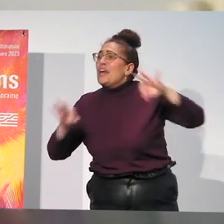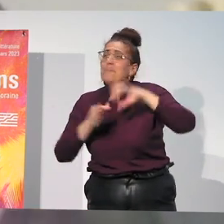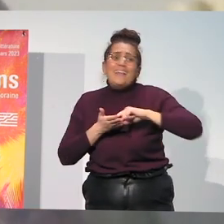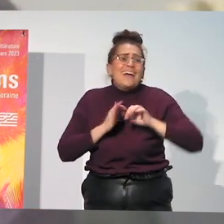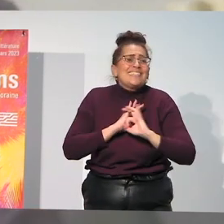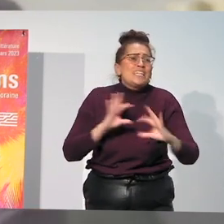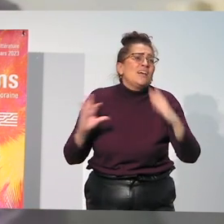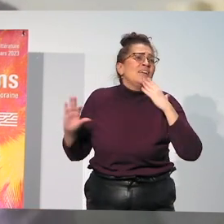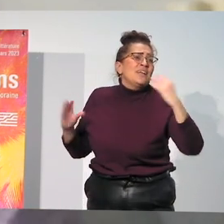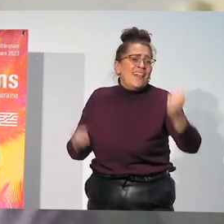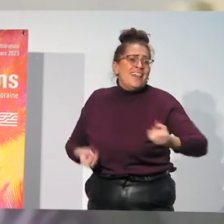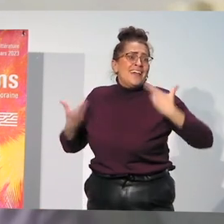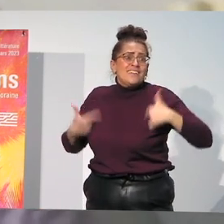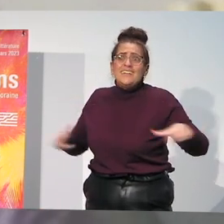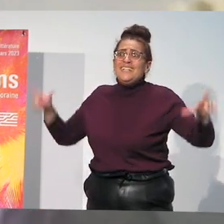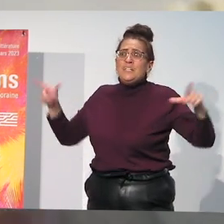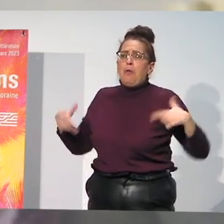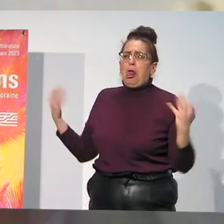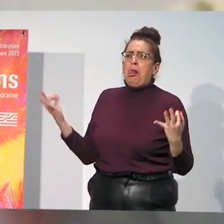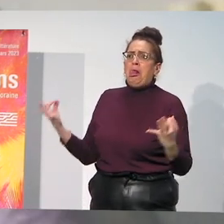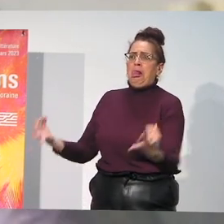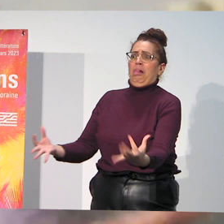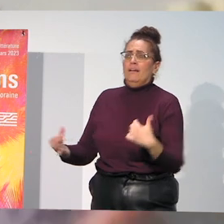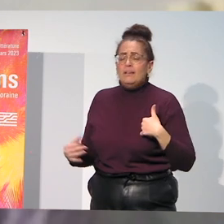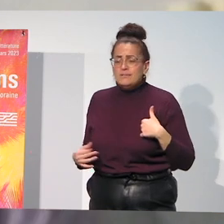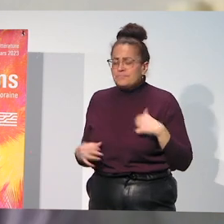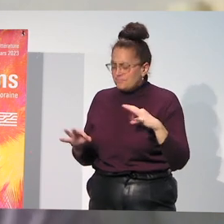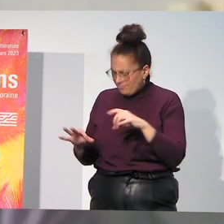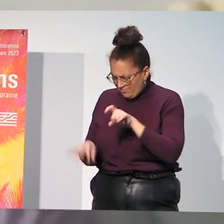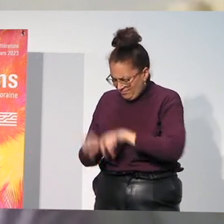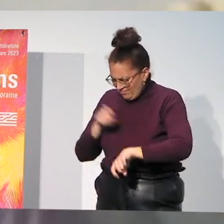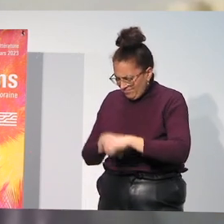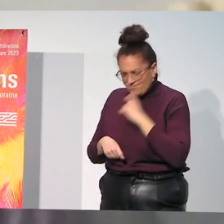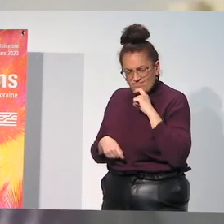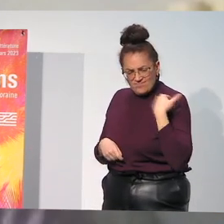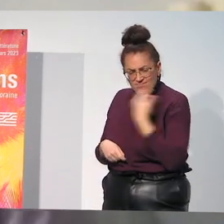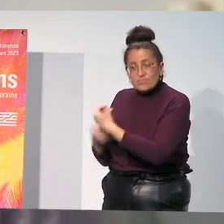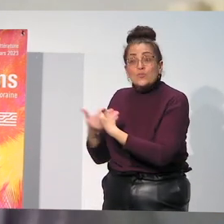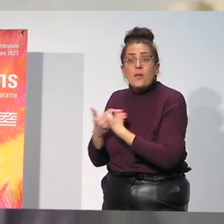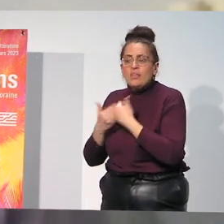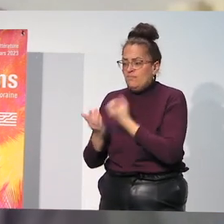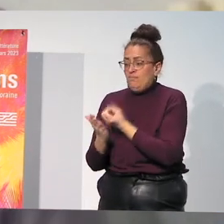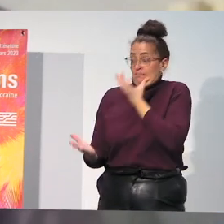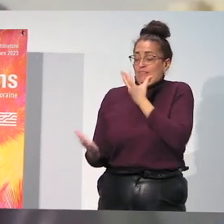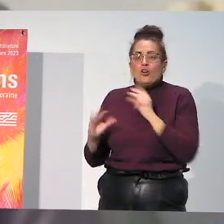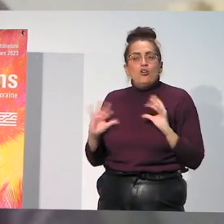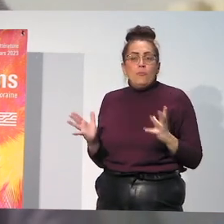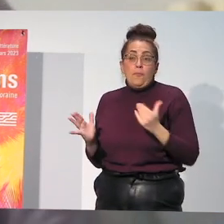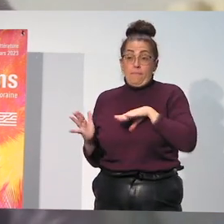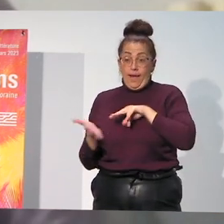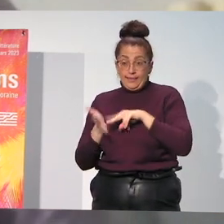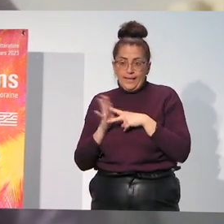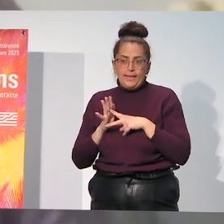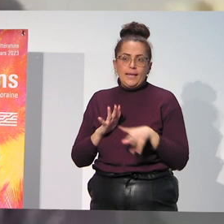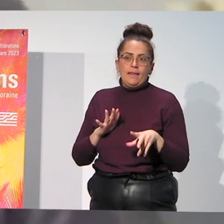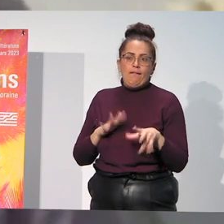Comment en effet on donne ensuite de la luminosité au texte? Bueno, bien entendu qu'il y a des ruses, bien entendu qu'il y a des astuces, mais heureusement que l'écrivain